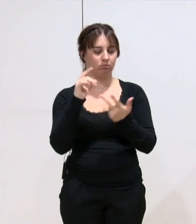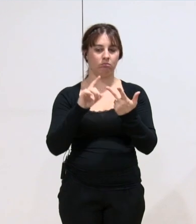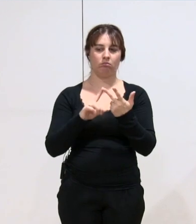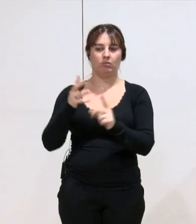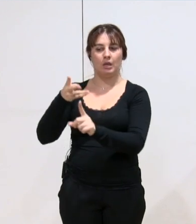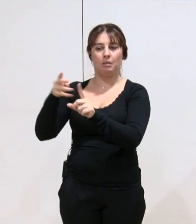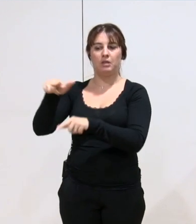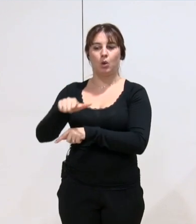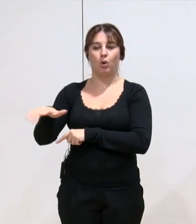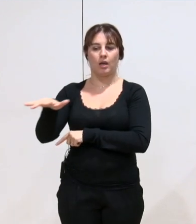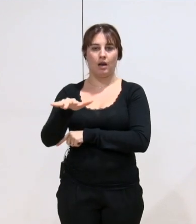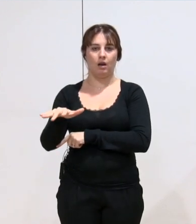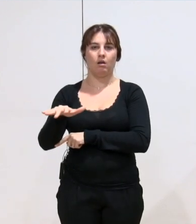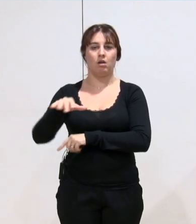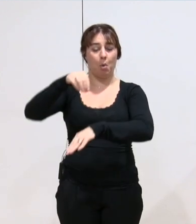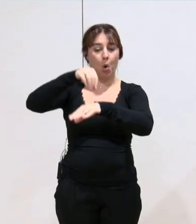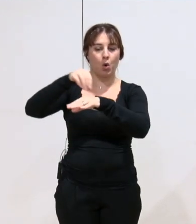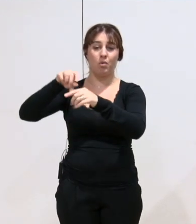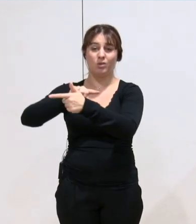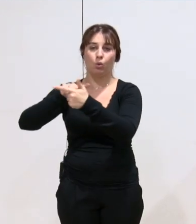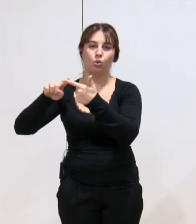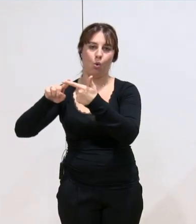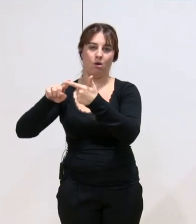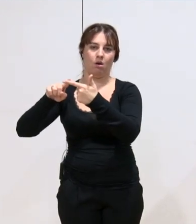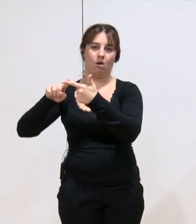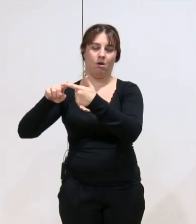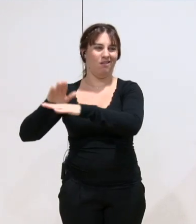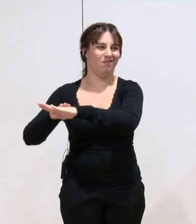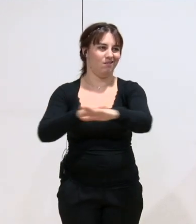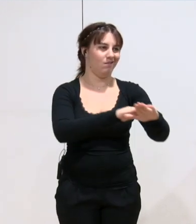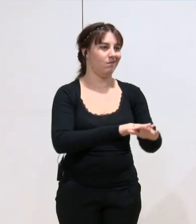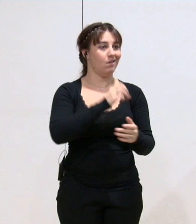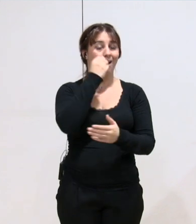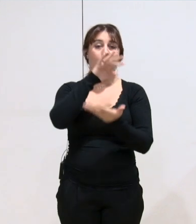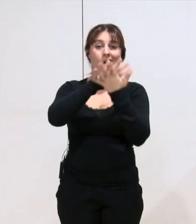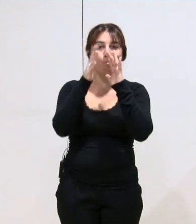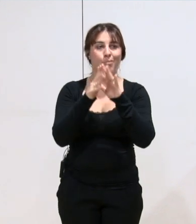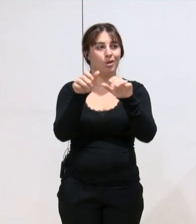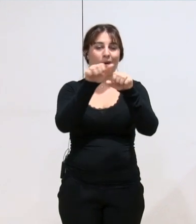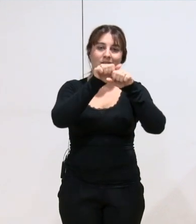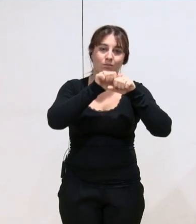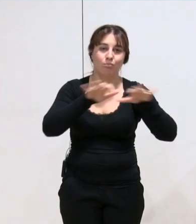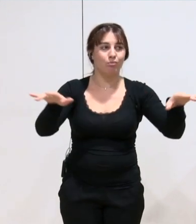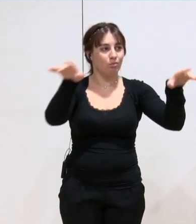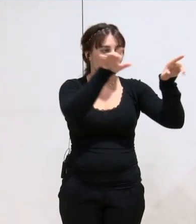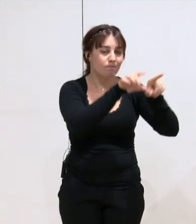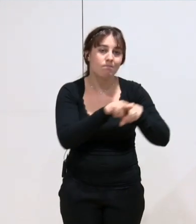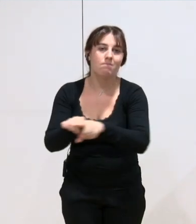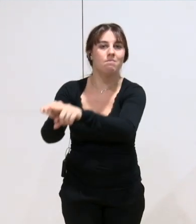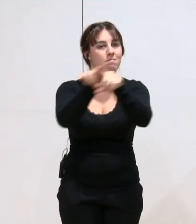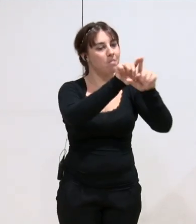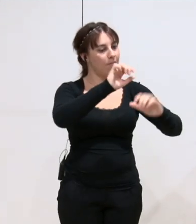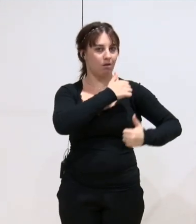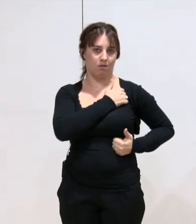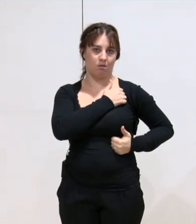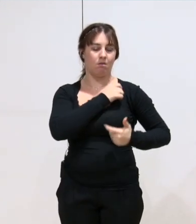autour de deux grands types de recommandations. De pouvoir répandre les bonnes pratiques d'une part, et ensuite, de pouvoir proposer